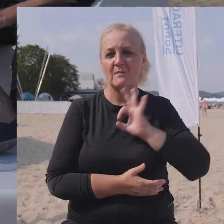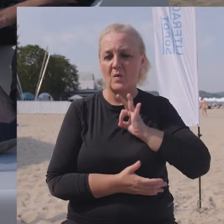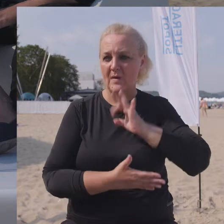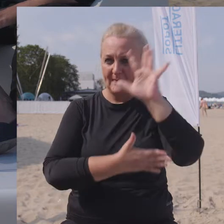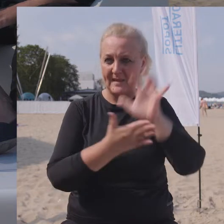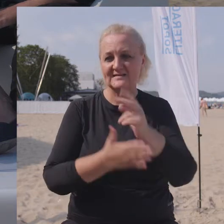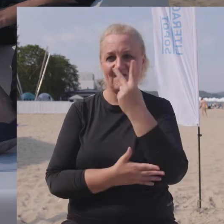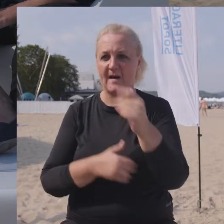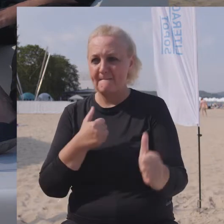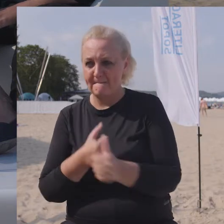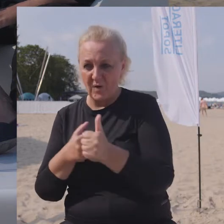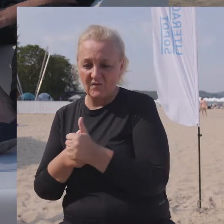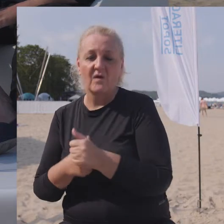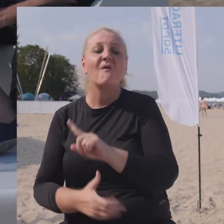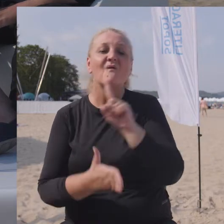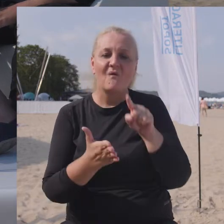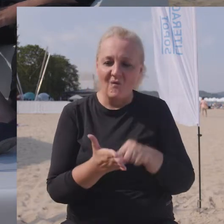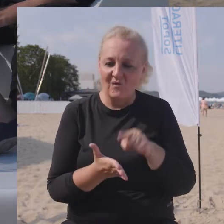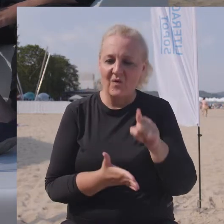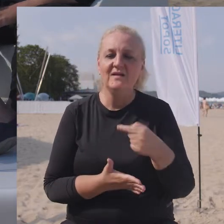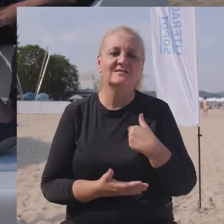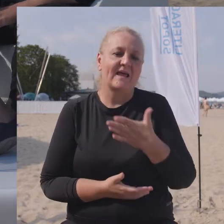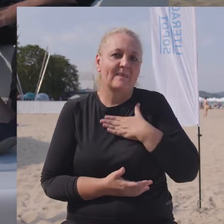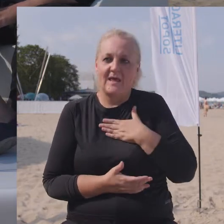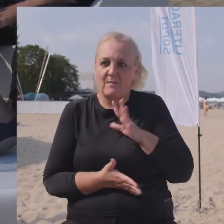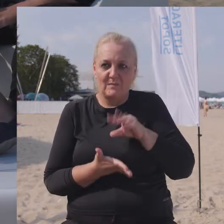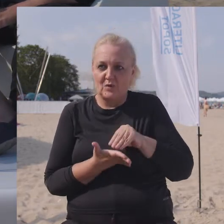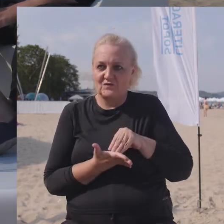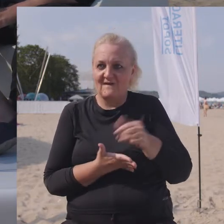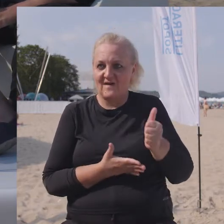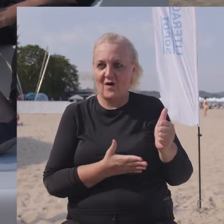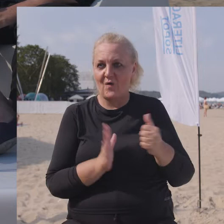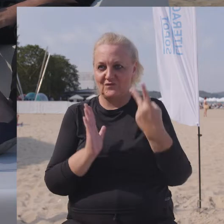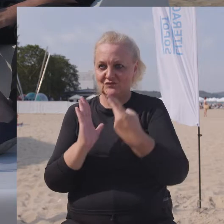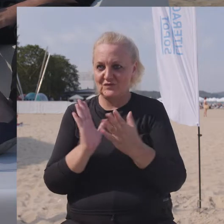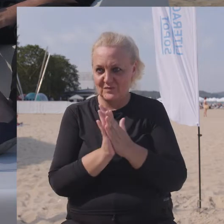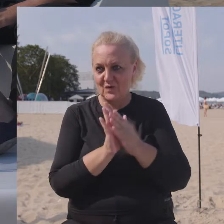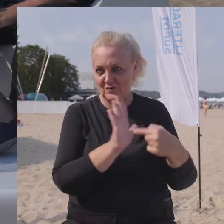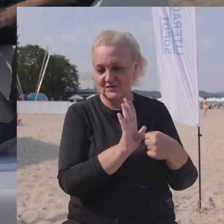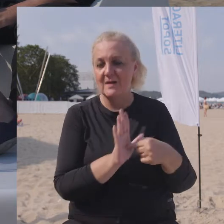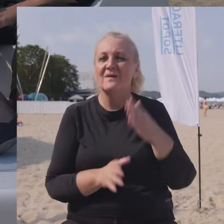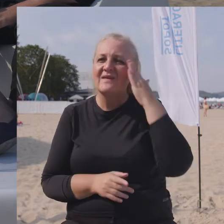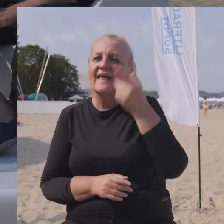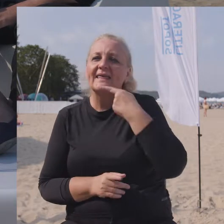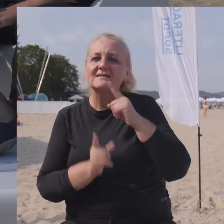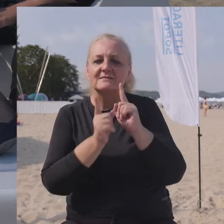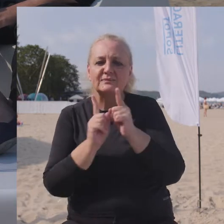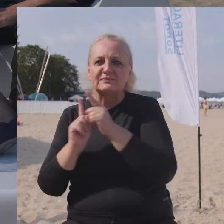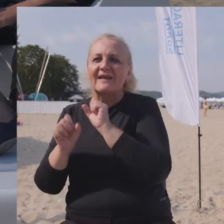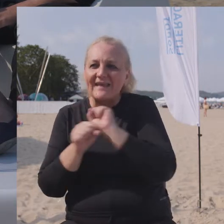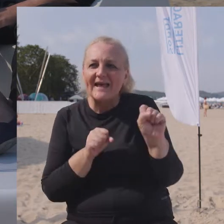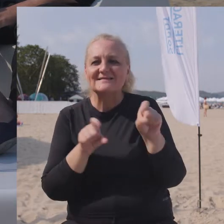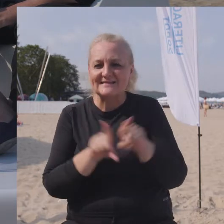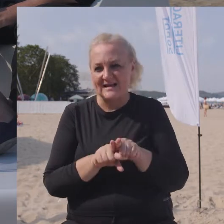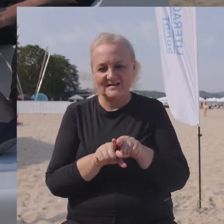tekstu z dwóch powodów. Po pierwsze, no właśnie dlatego, że nie mam takiego doświadczenia. Po drugie, dlatego, że język zmienia się i to jest też